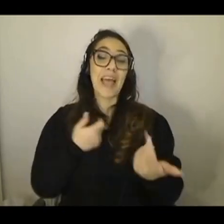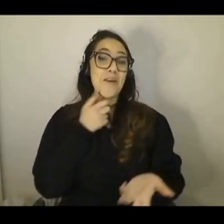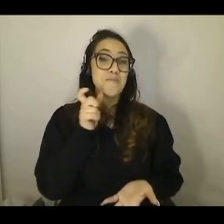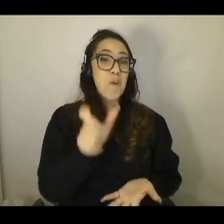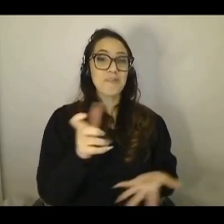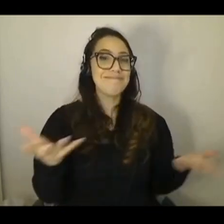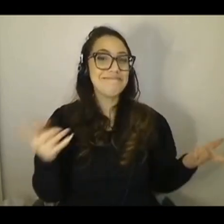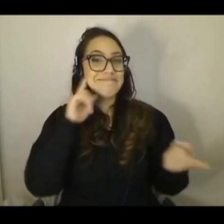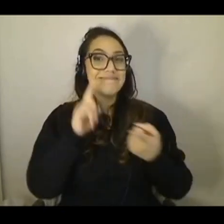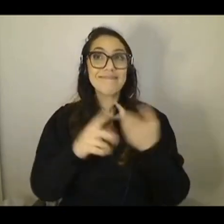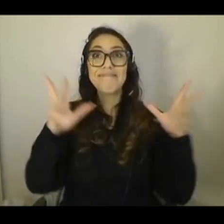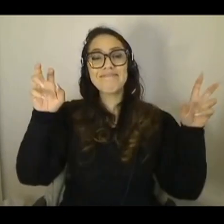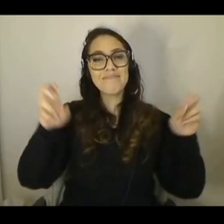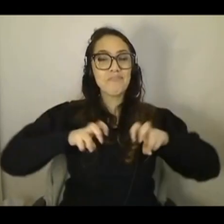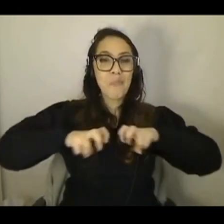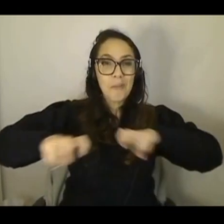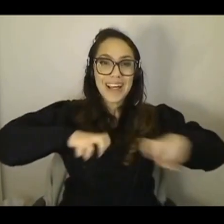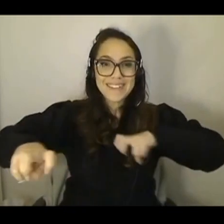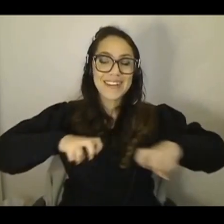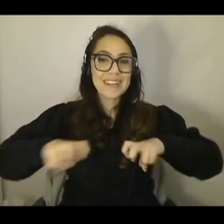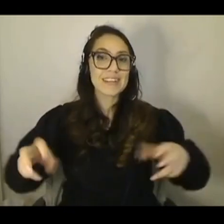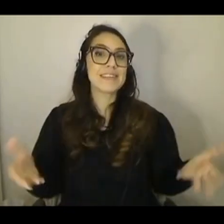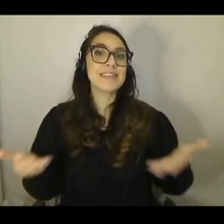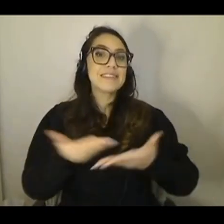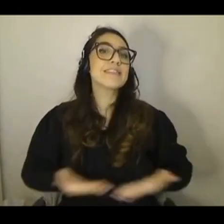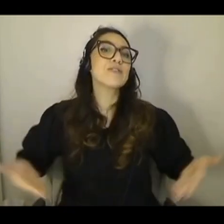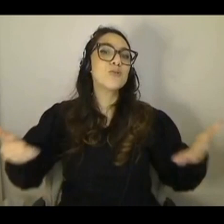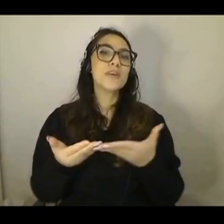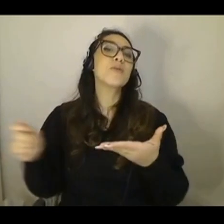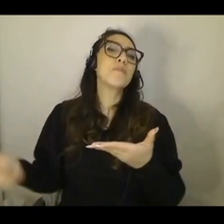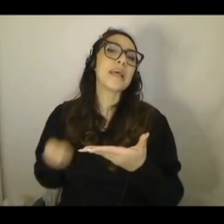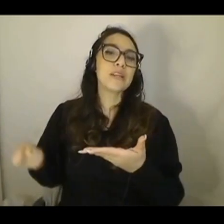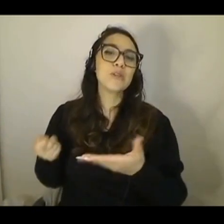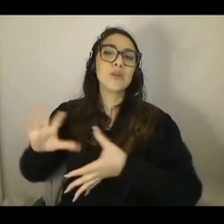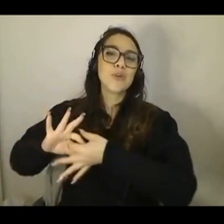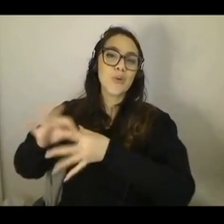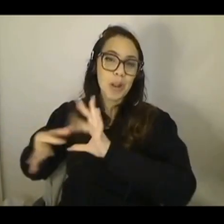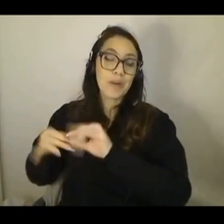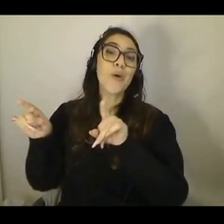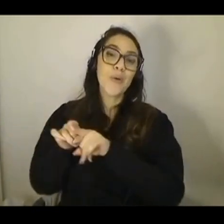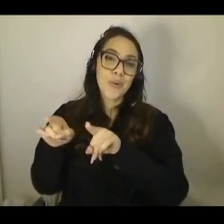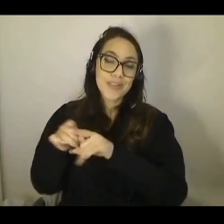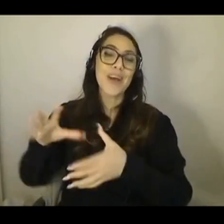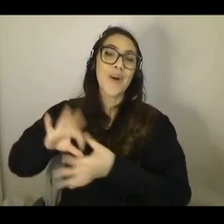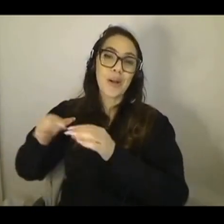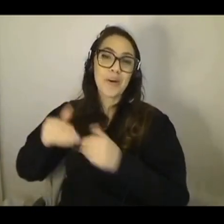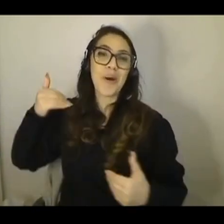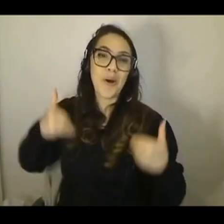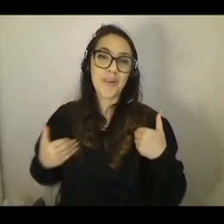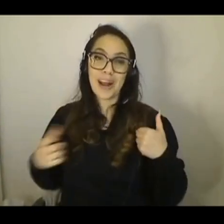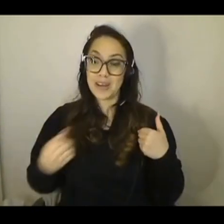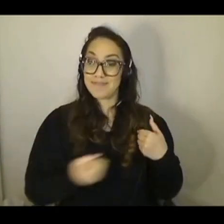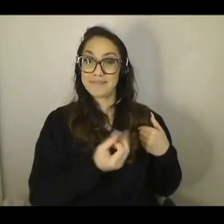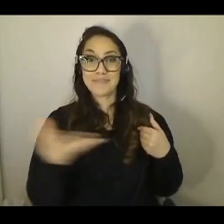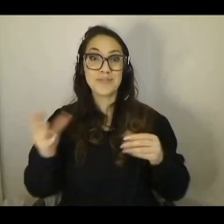plan de la mobilité et peut-être aussi dans ce contexte de Jeux olympiques et paralympiques avec plusieurs flux de population. À vous de